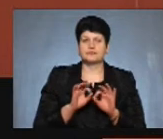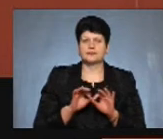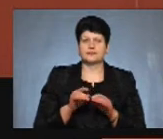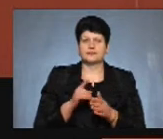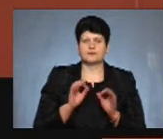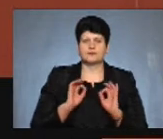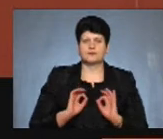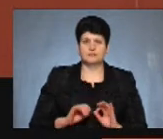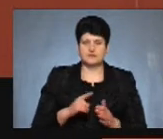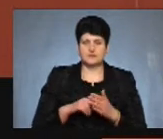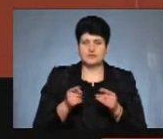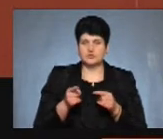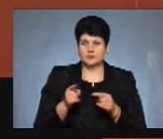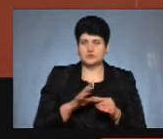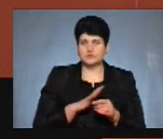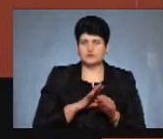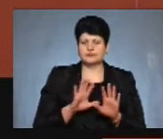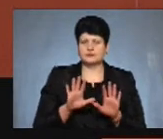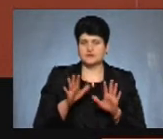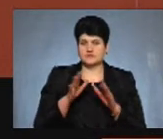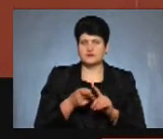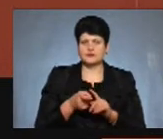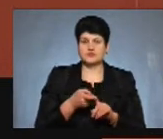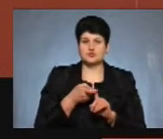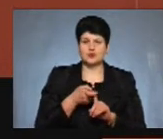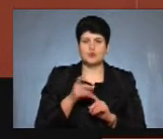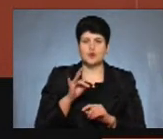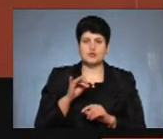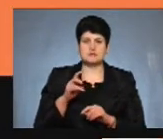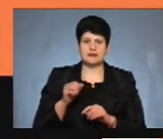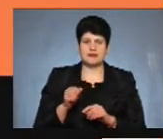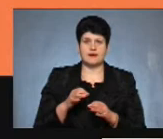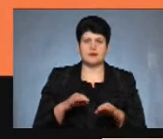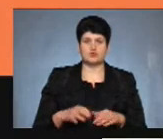щодо інциденту, який трапився у зв'язку з розмитненням авто.